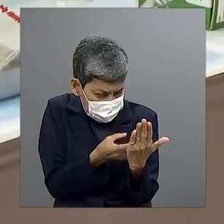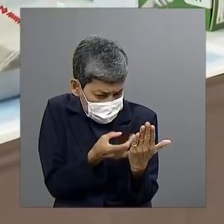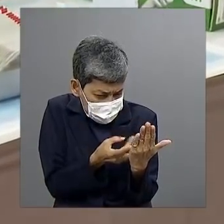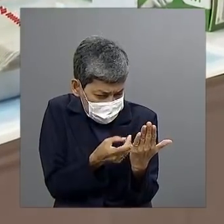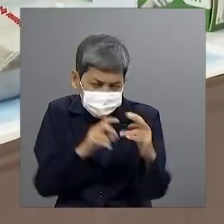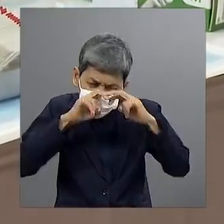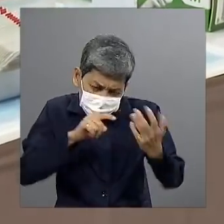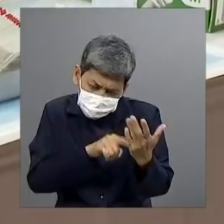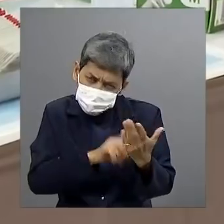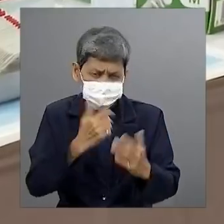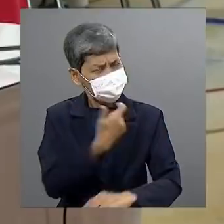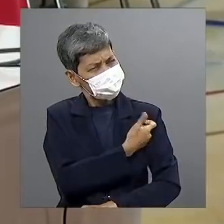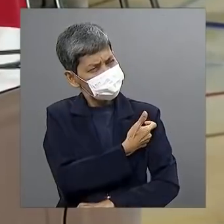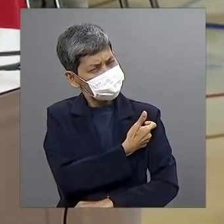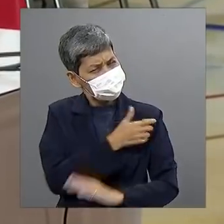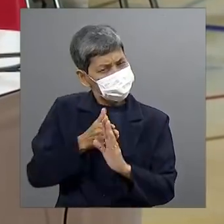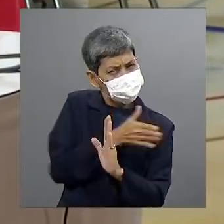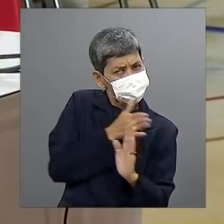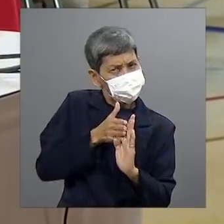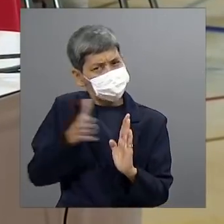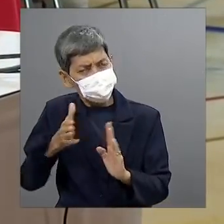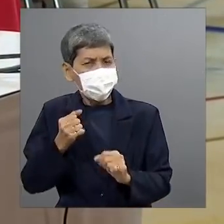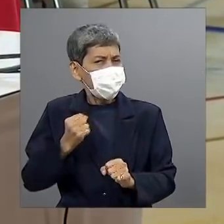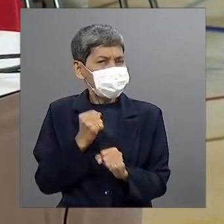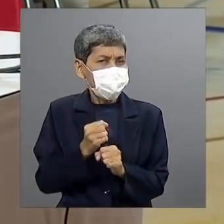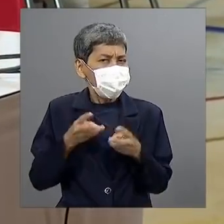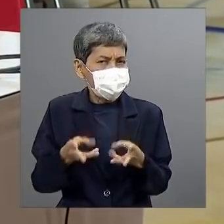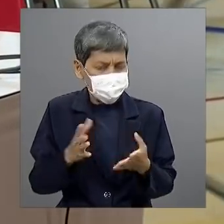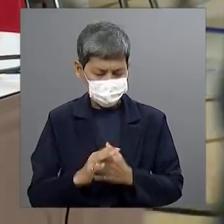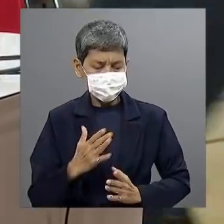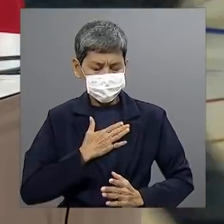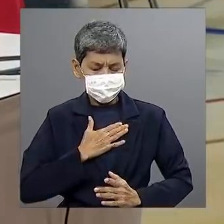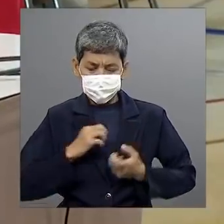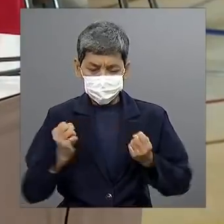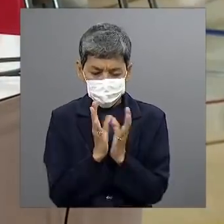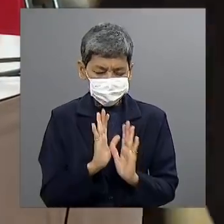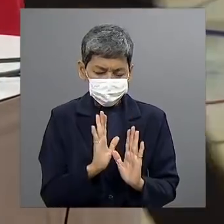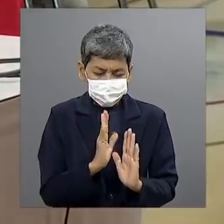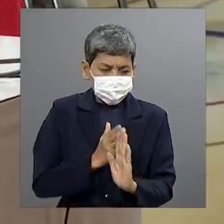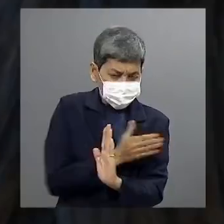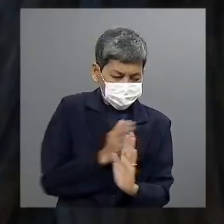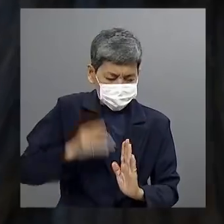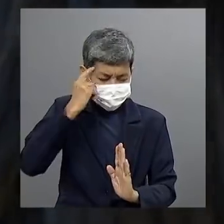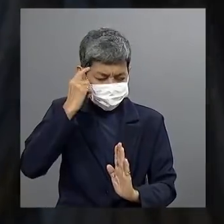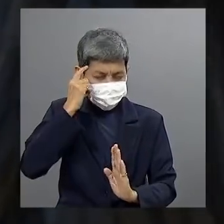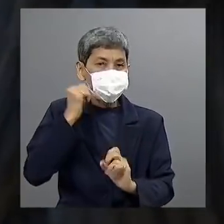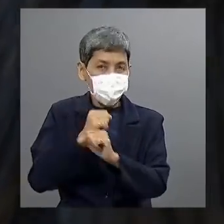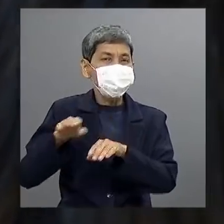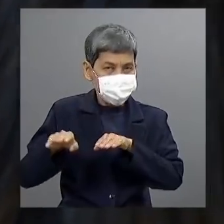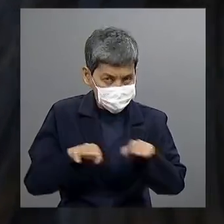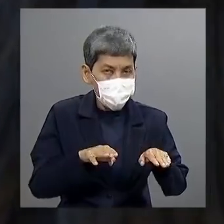ฉีดวัคซีนและหลังวัคซีนต้องทำตัวอย่างไรเพื่อที่จะลดผลกระทบจากอาการข้างเคียงจากการฉีดวัคซีนในวันนี้ด้วย